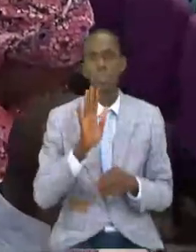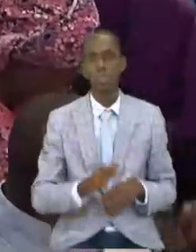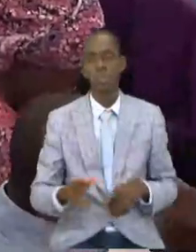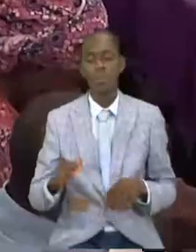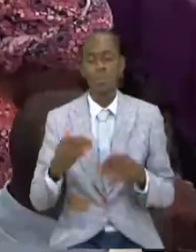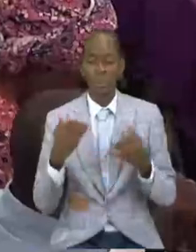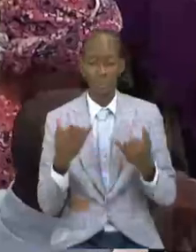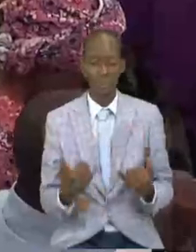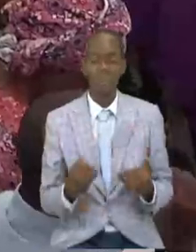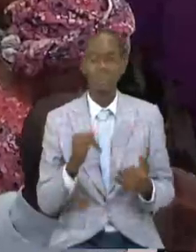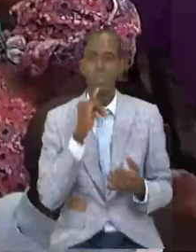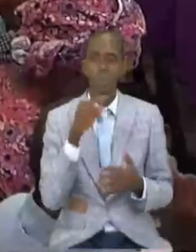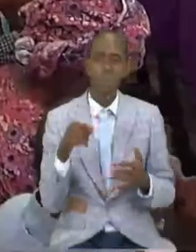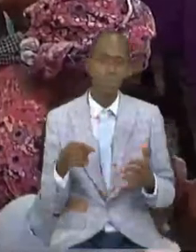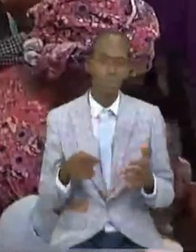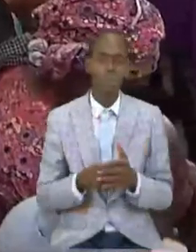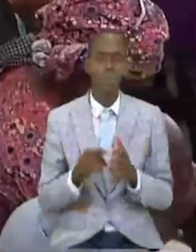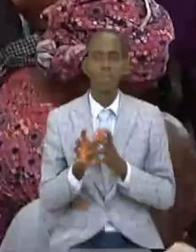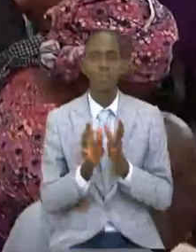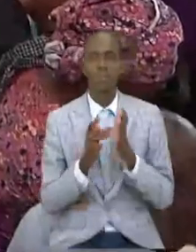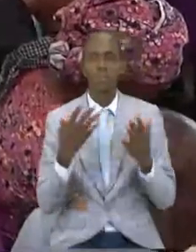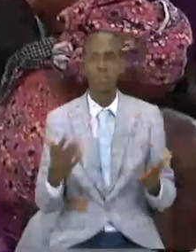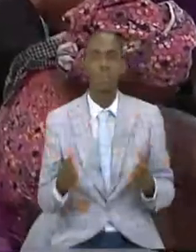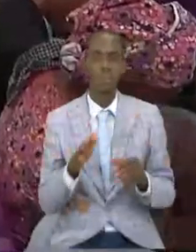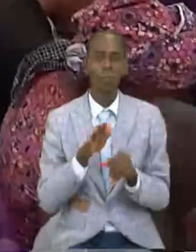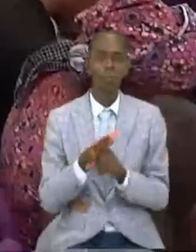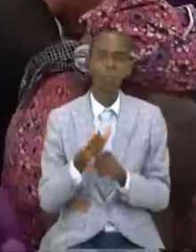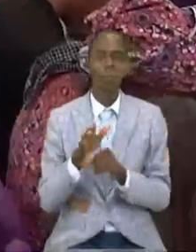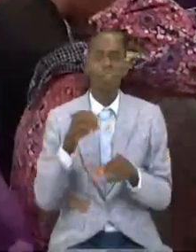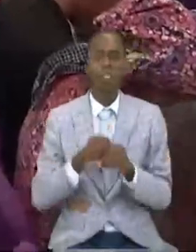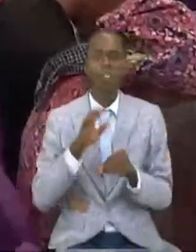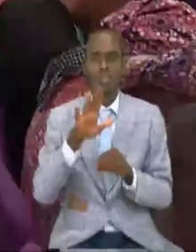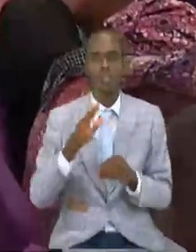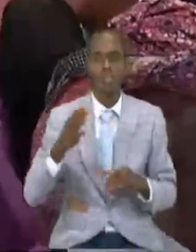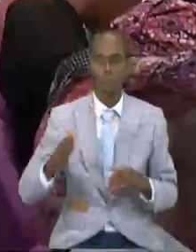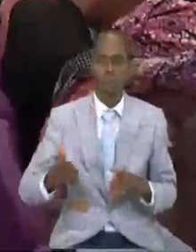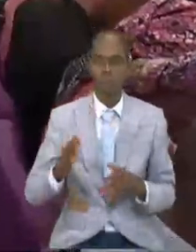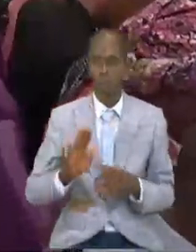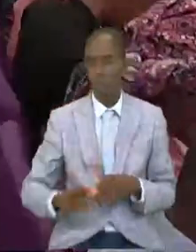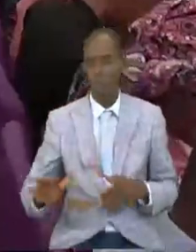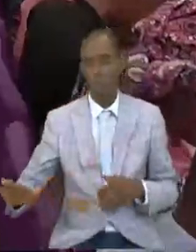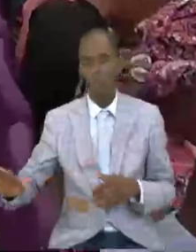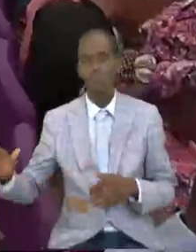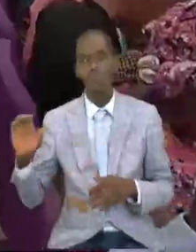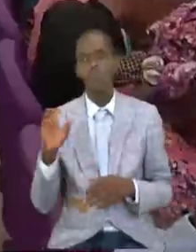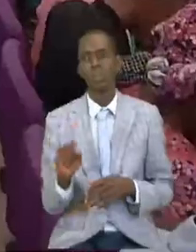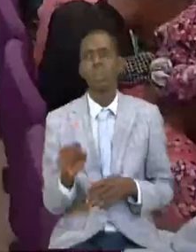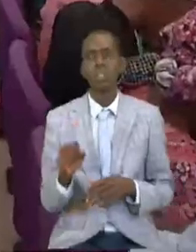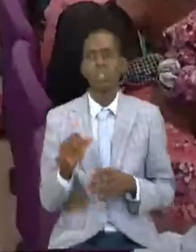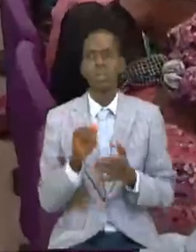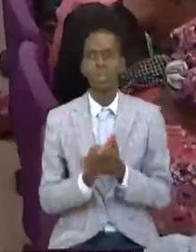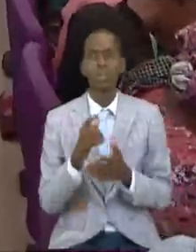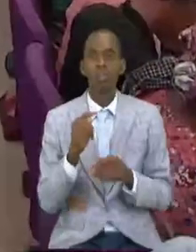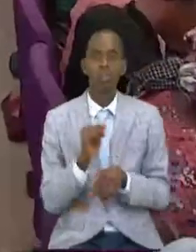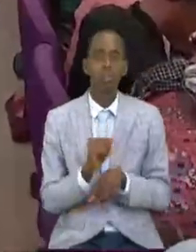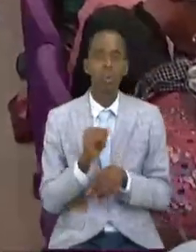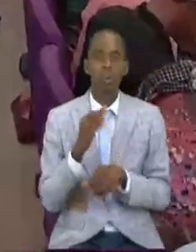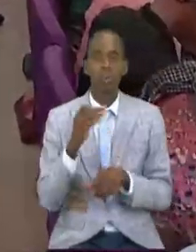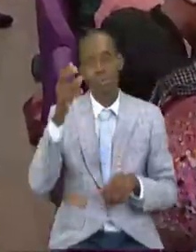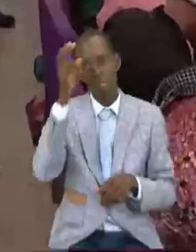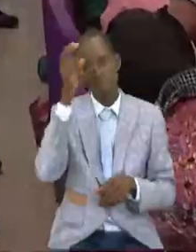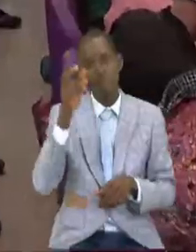venez d'entendre est accompli dans vos enfants, c'est accompli dans vos petits-fils. Les